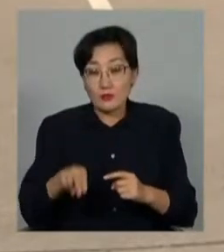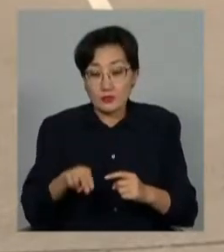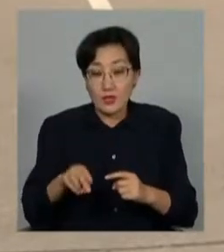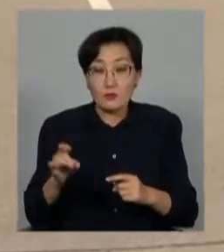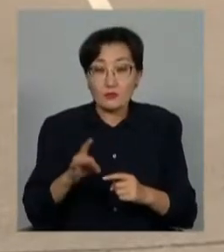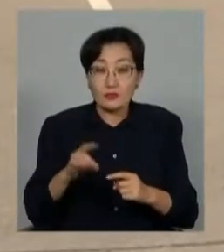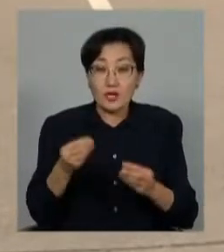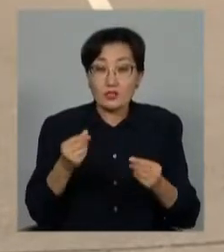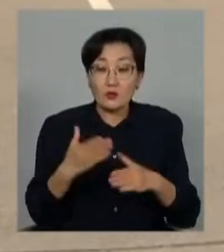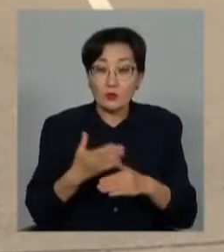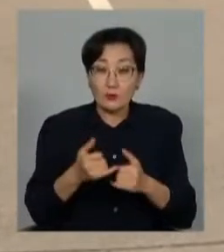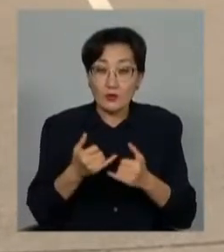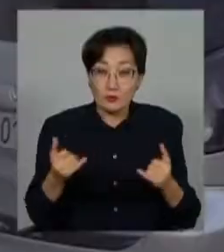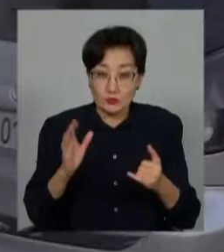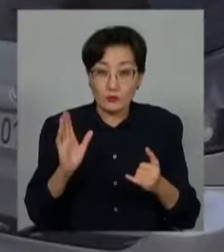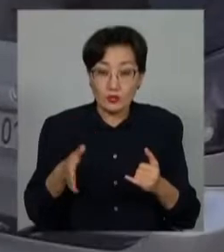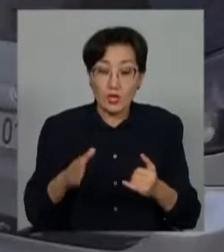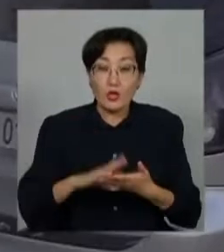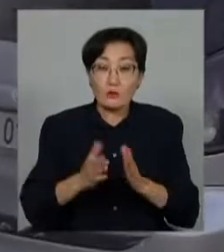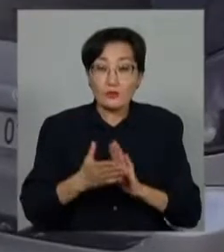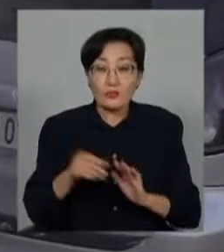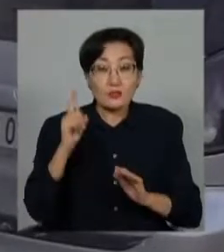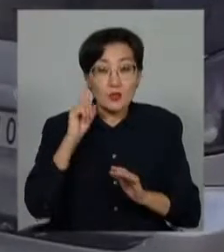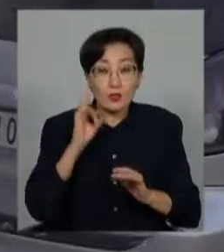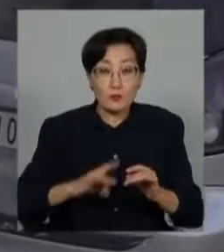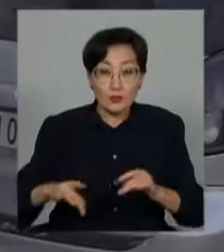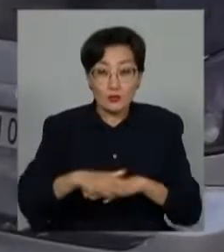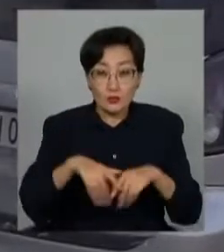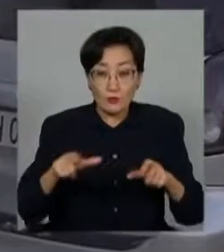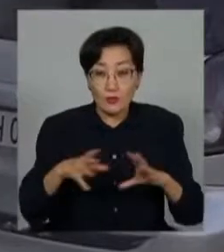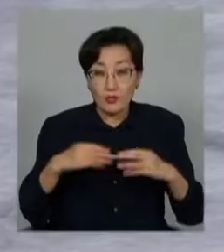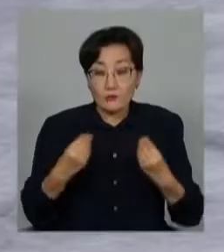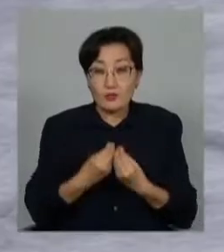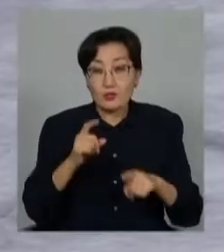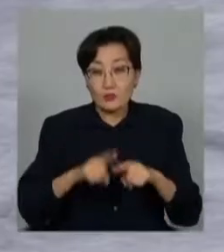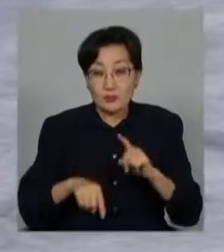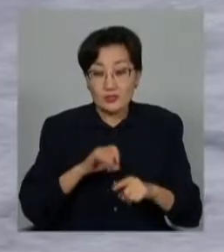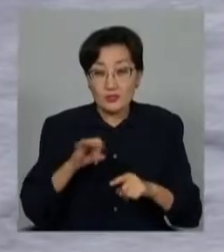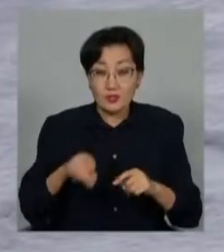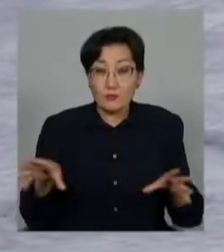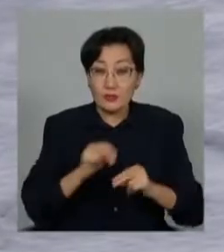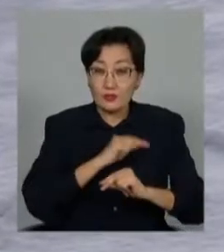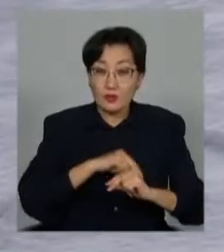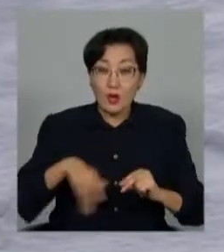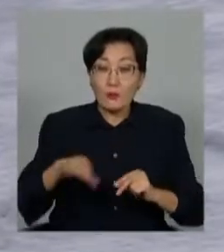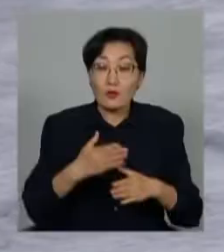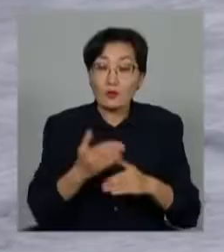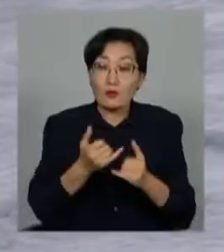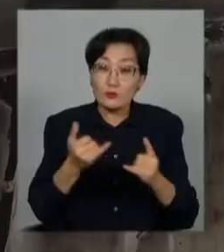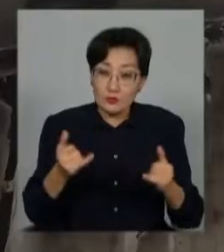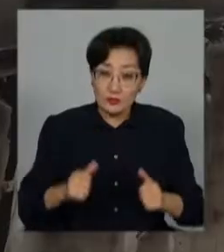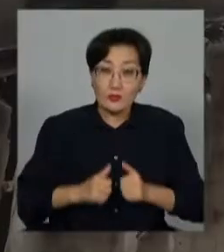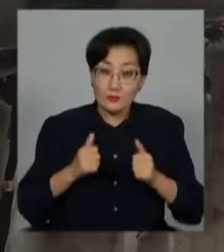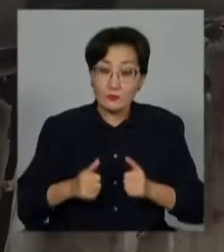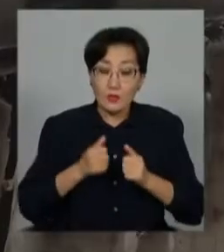көлемі ақшалай көмек берілетін болады. Жағдайды естіген аудан тұрғындары мен отбасының жақын туыстары және әріптестері барынша көмек қолын